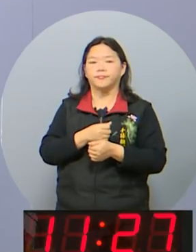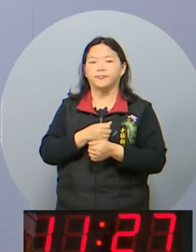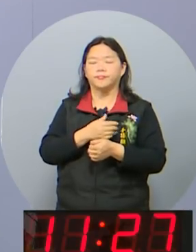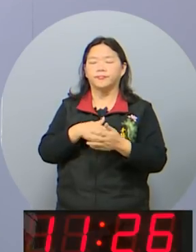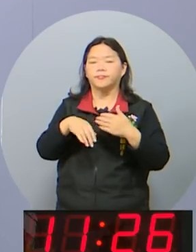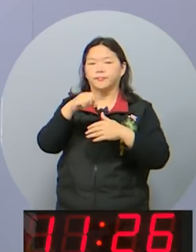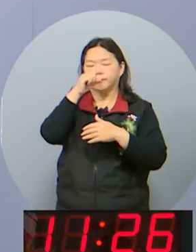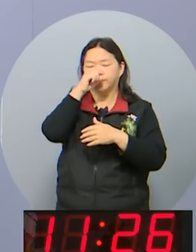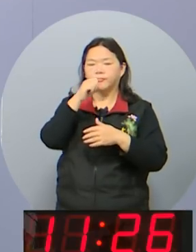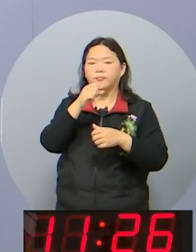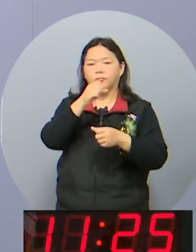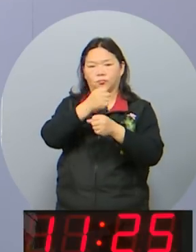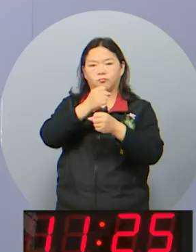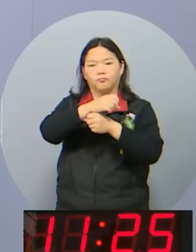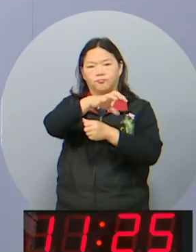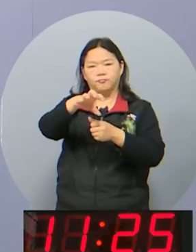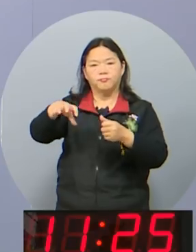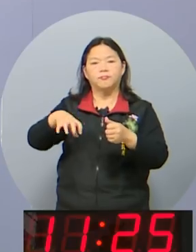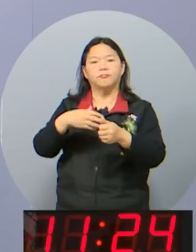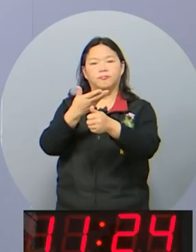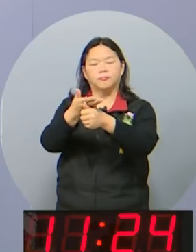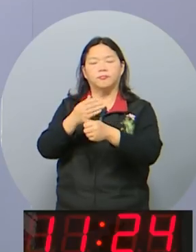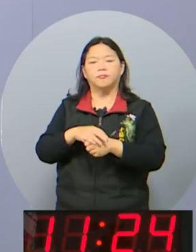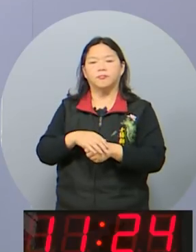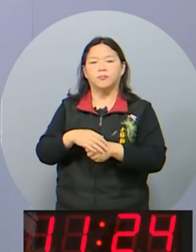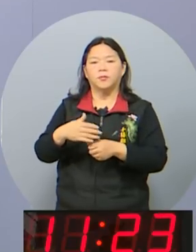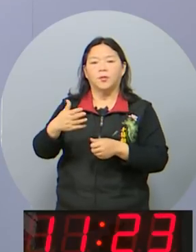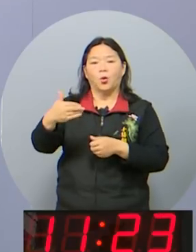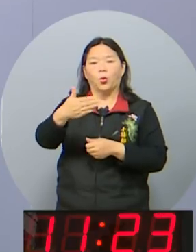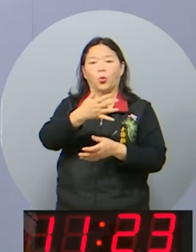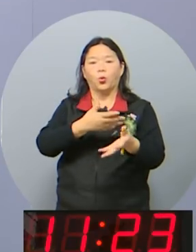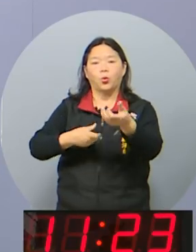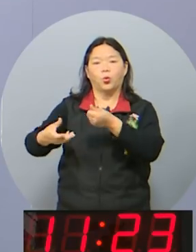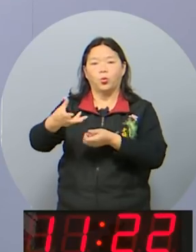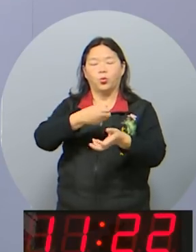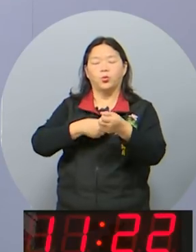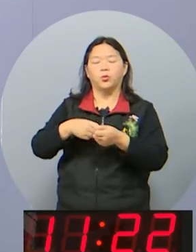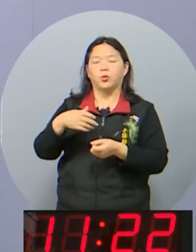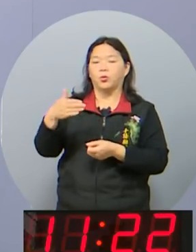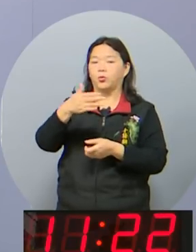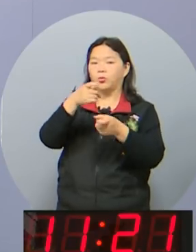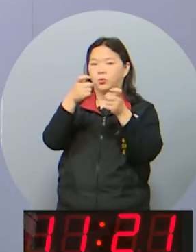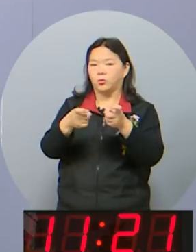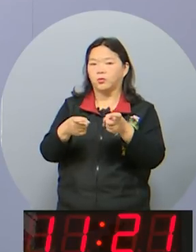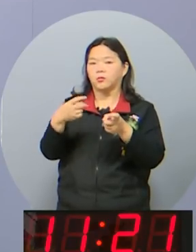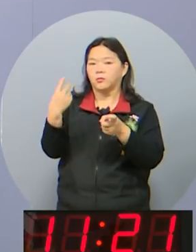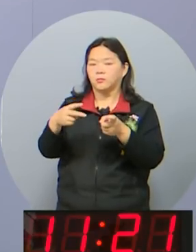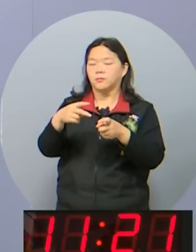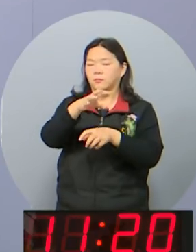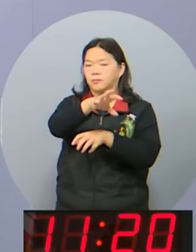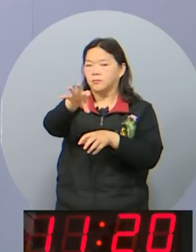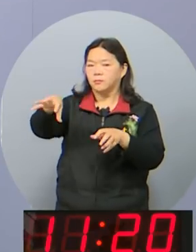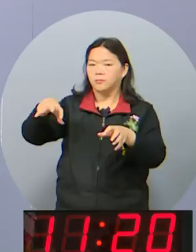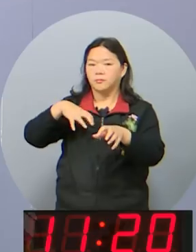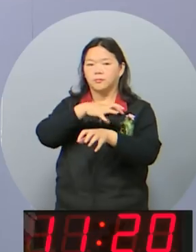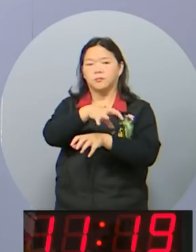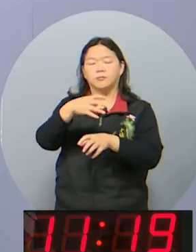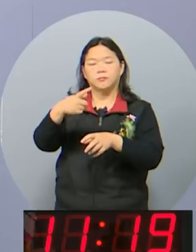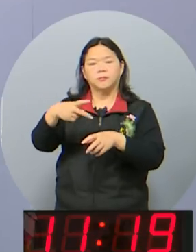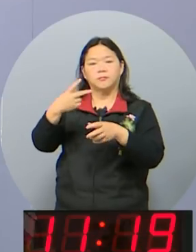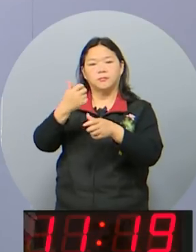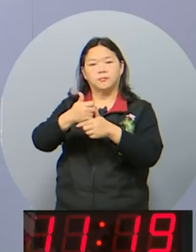更好的工作环境。那针对渔民，我希望在渔港，然后周遭那个建